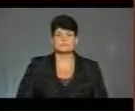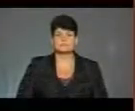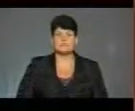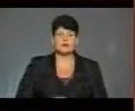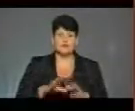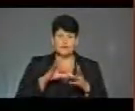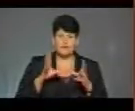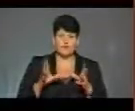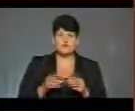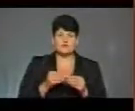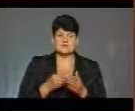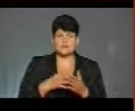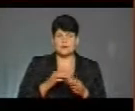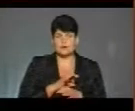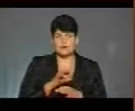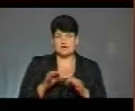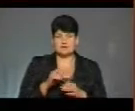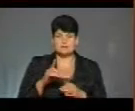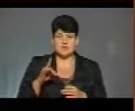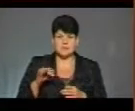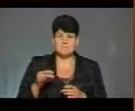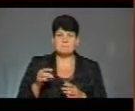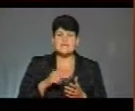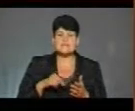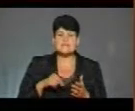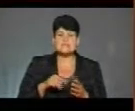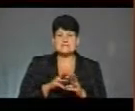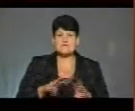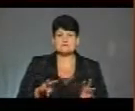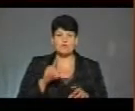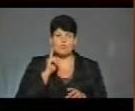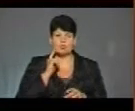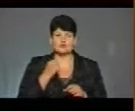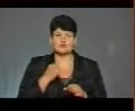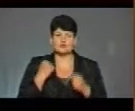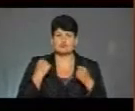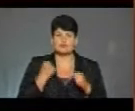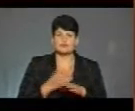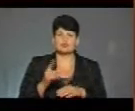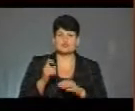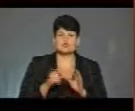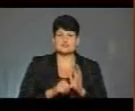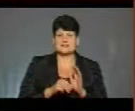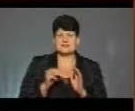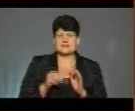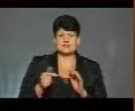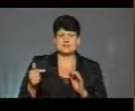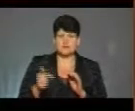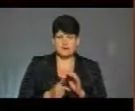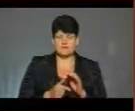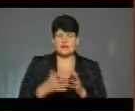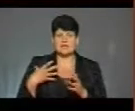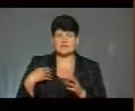Всього на проєкт у Збаражі, каже Марина Балака, Міністерство молоді і спорту виділило 160 тисяч гривень, Львівська освітня фундація –